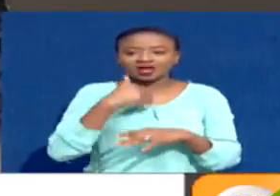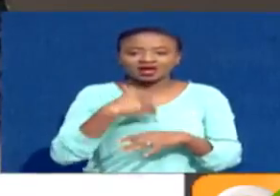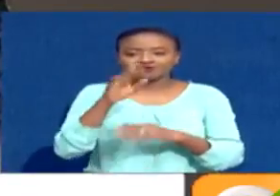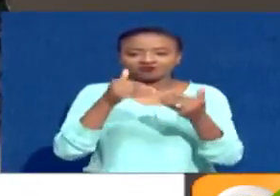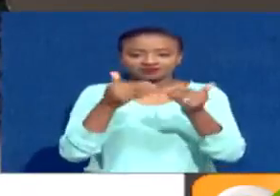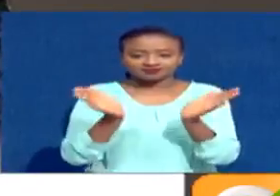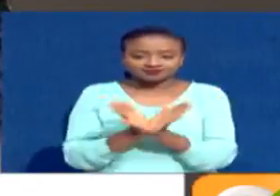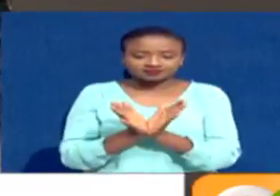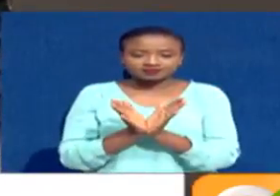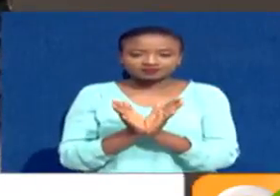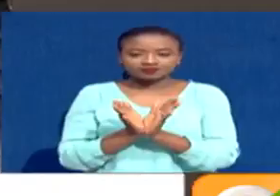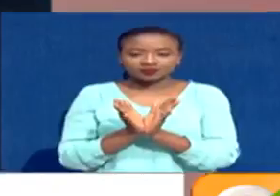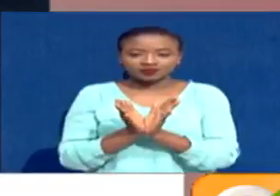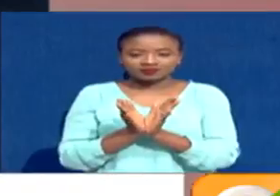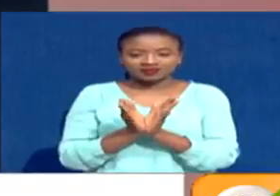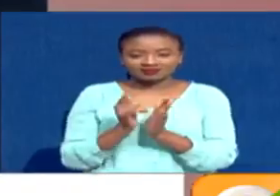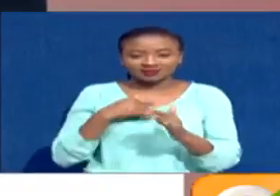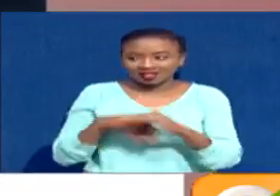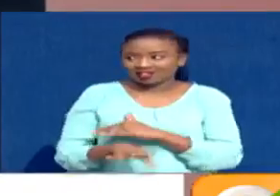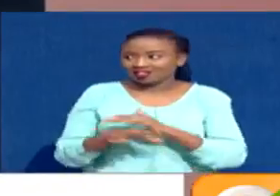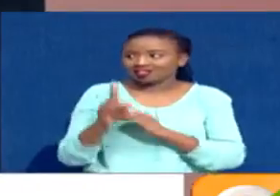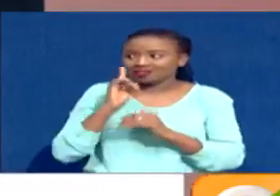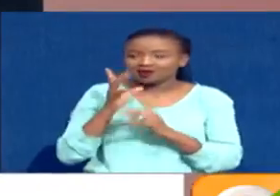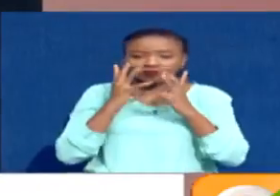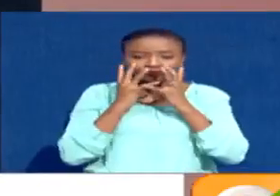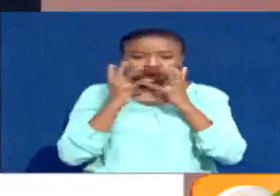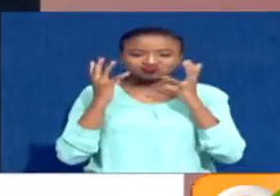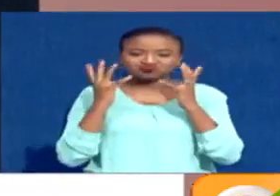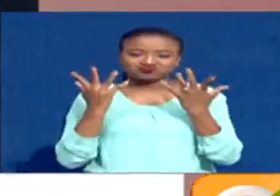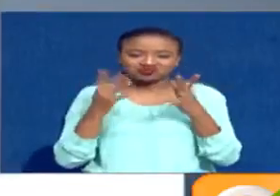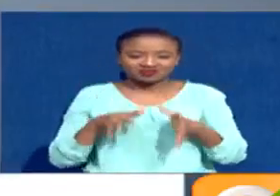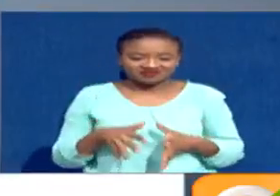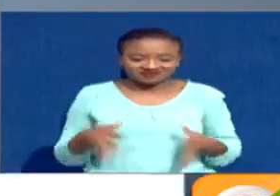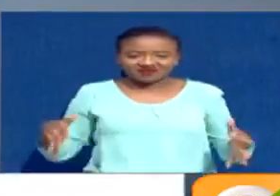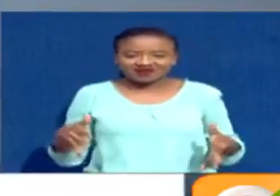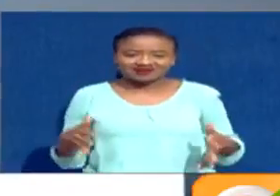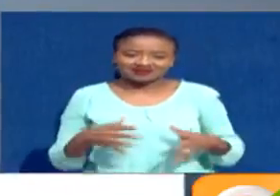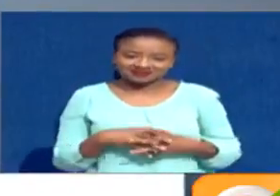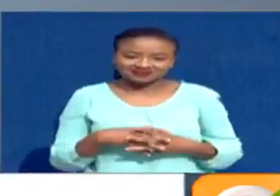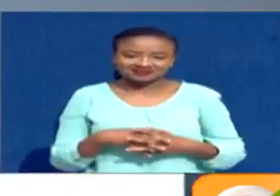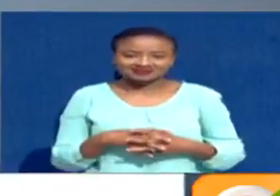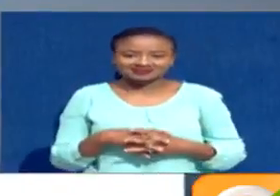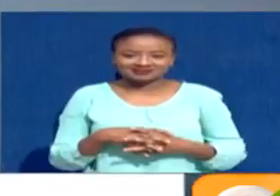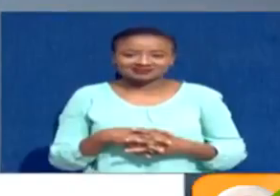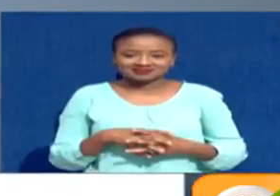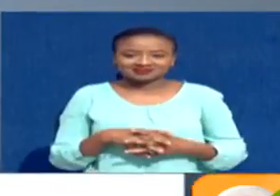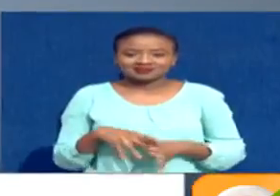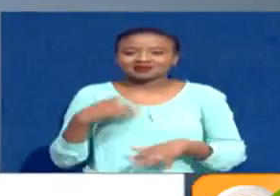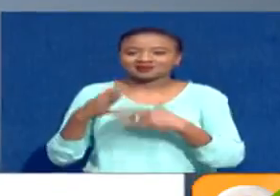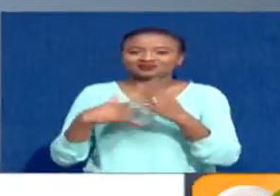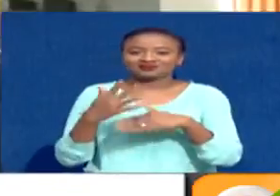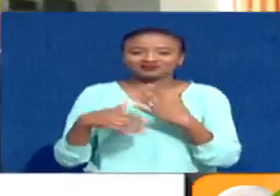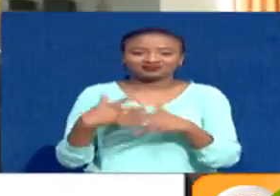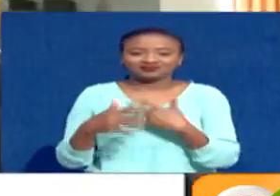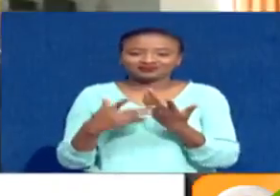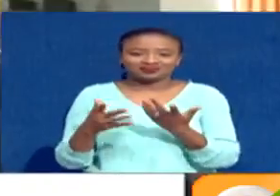pia, nikaongeza weight si venye nilikuwa like mbeleni. Nilikuja nikaongeza weight yangu ikakuwa kubwa tena, and then sasa